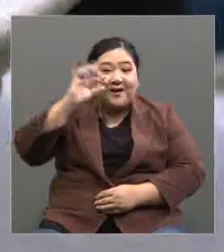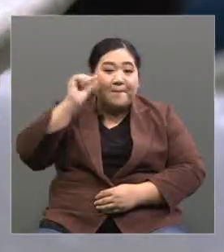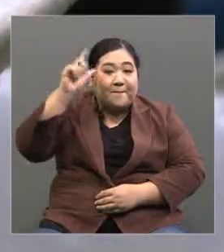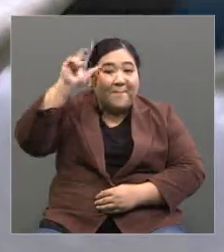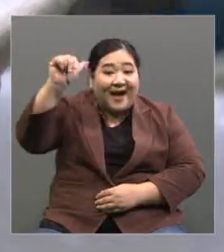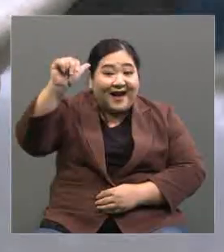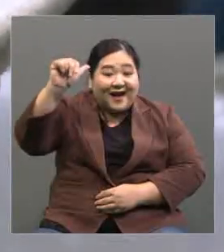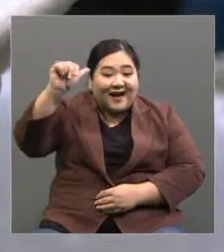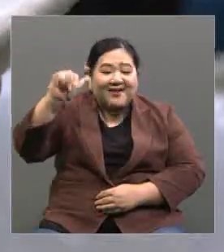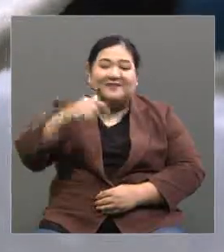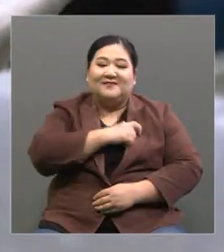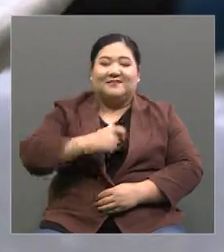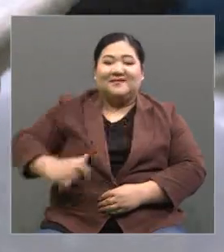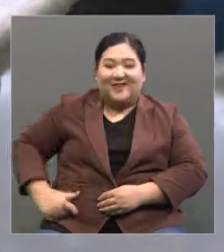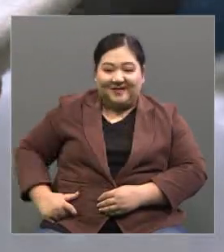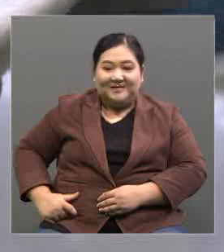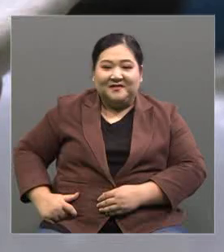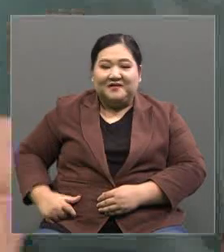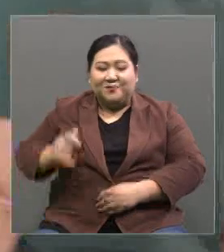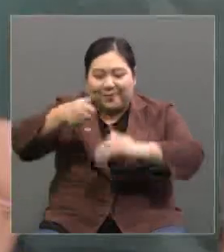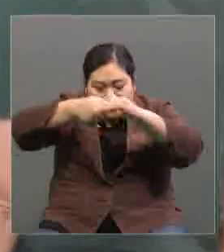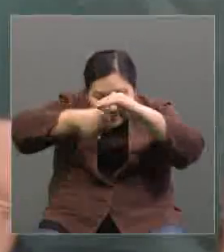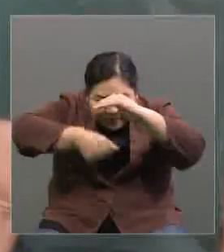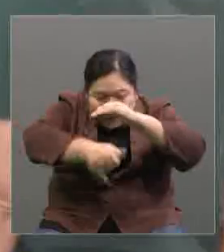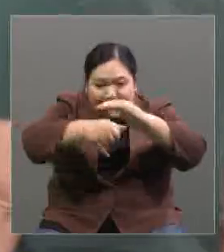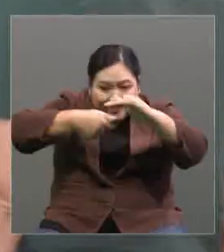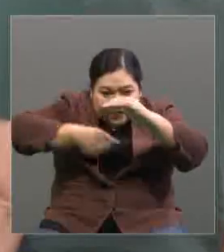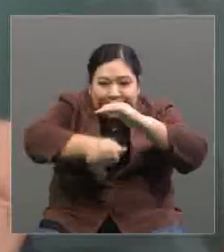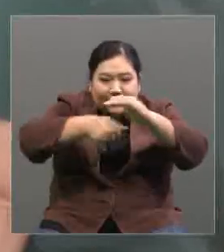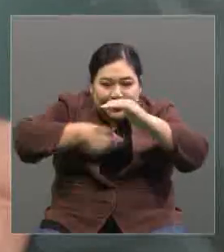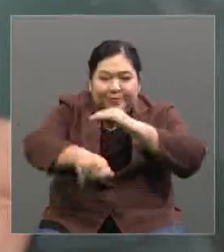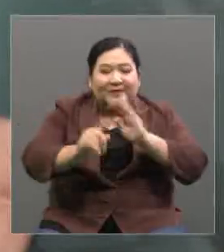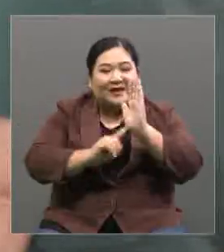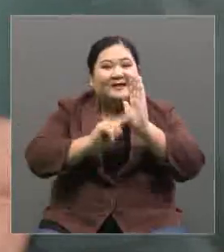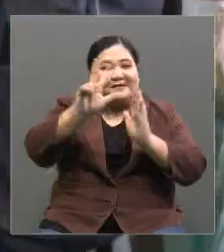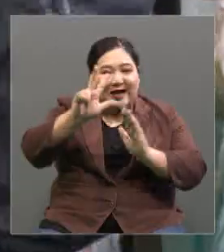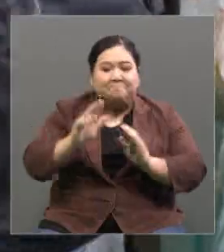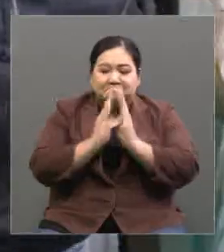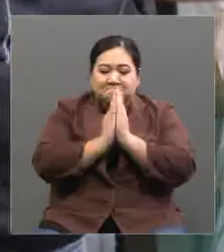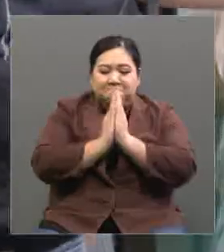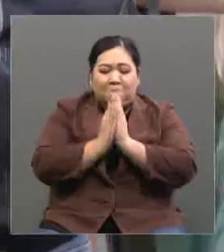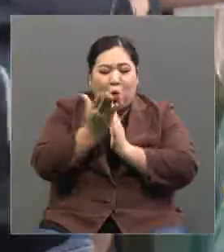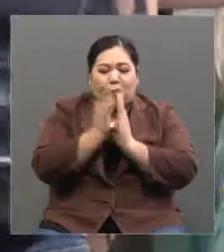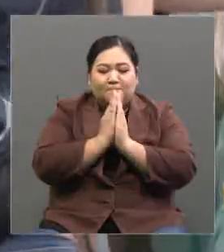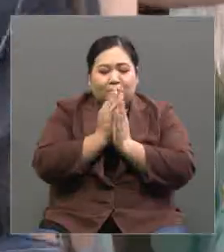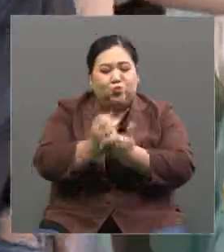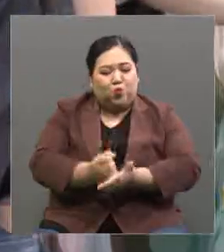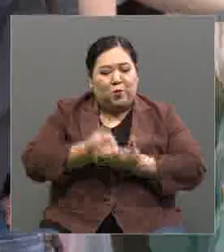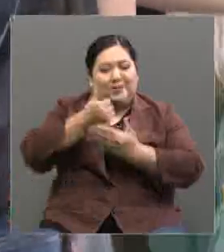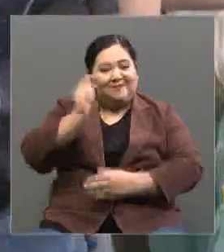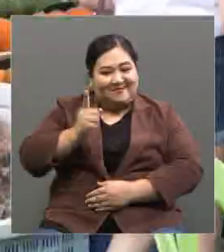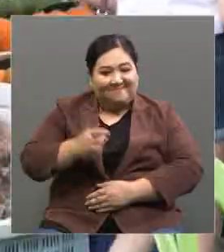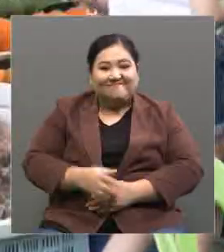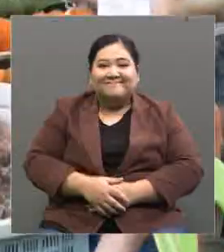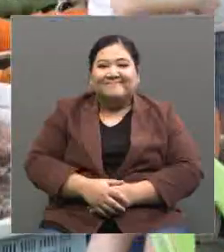เต้องรอดนี่ 3ครั้งด้วยกันนะคะนะไปรอดต่างพระเจ้าตากที่วัดอรุณเนี่ยโว่าศักดิ์สิทธิ์แล้วอธิษฐานในใจนะค่ะนะครับ